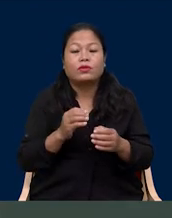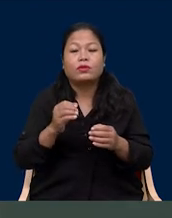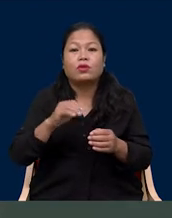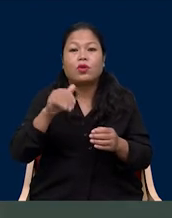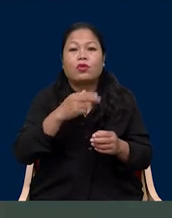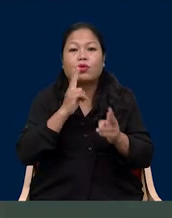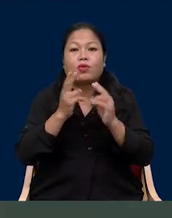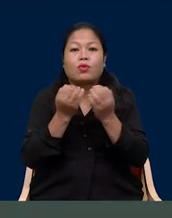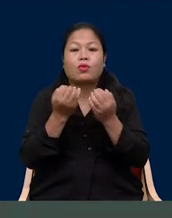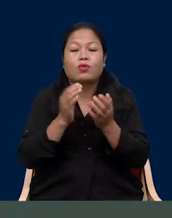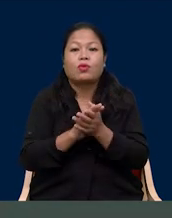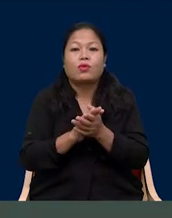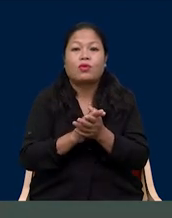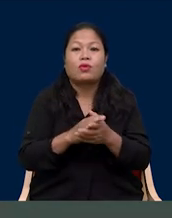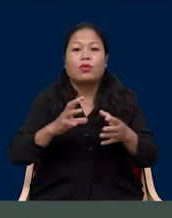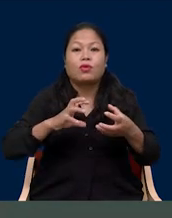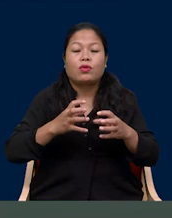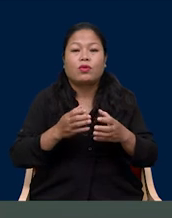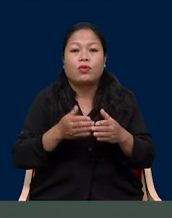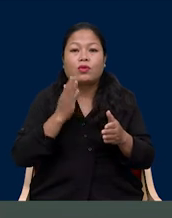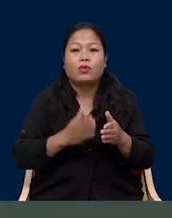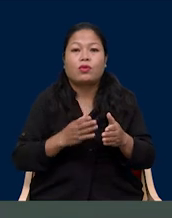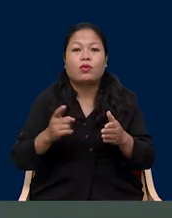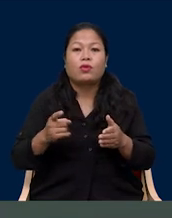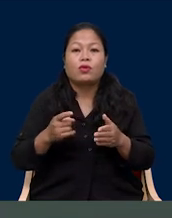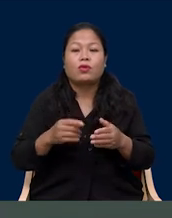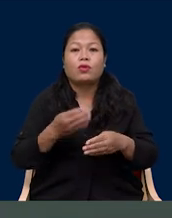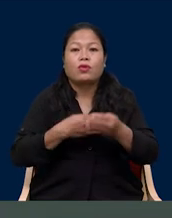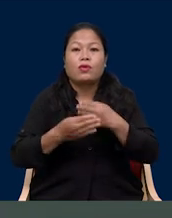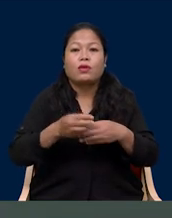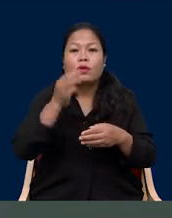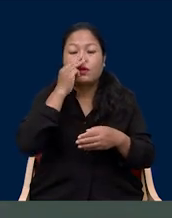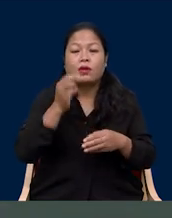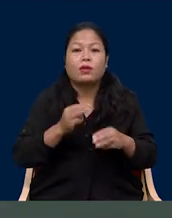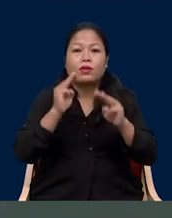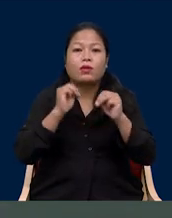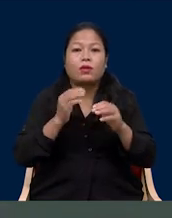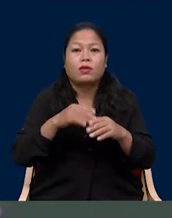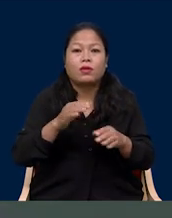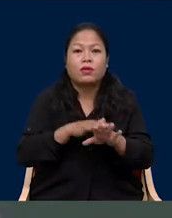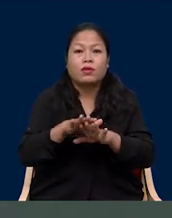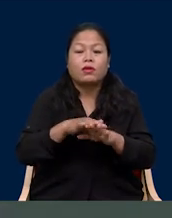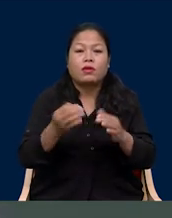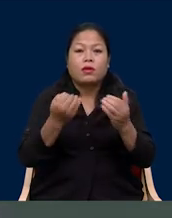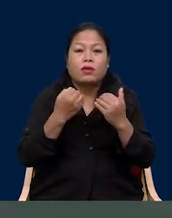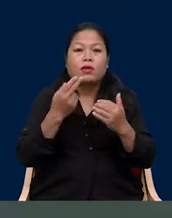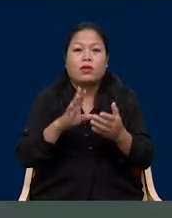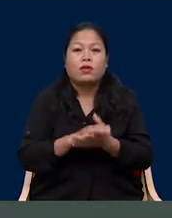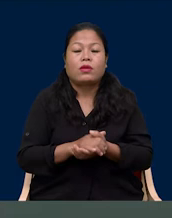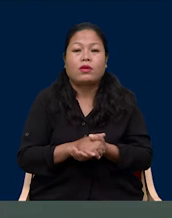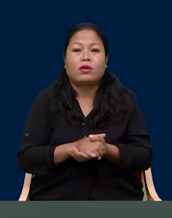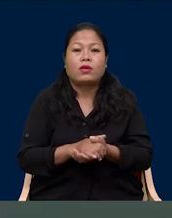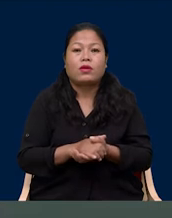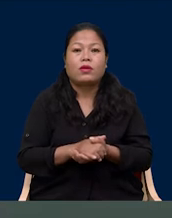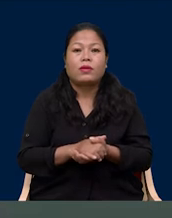अन्डरस्ट्यान्डिङ चाहिँ एकदम ब्रडन भयो। र अर्को कुरा चाहिँ हामीले इन्टरप्राइज र यो अन्टरप्रेन्योरसिप हाम्रो यो बिजनेसमा चाहिँ के इम्पोर्टेन्ट हामीलाई के धेरै सिक्न पायो